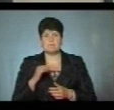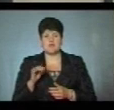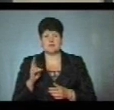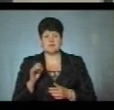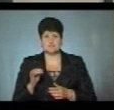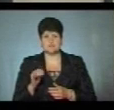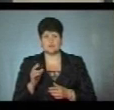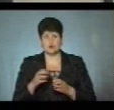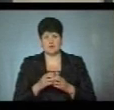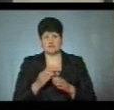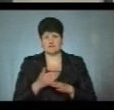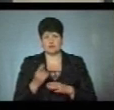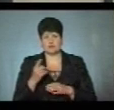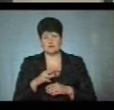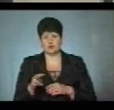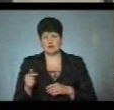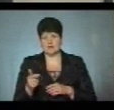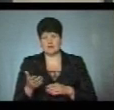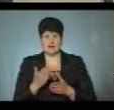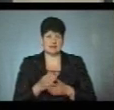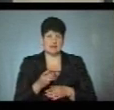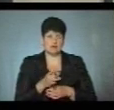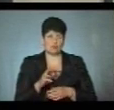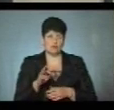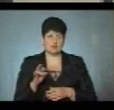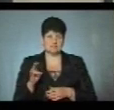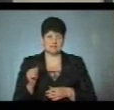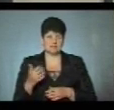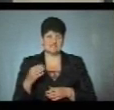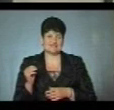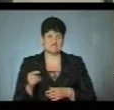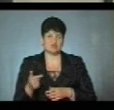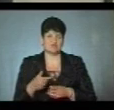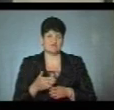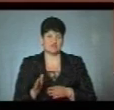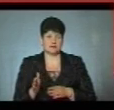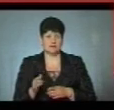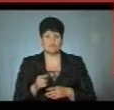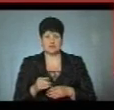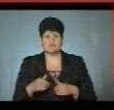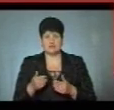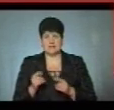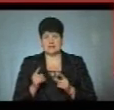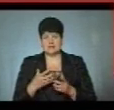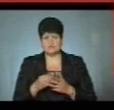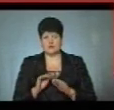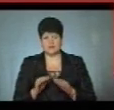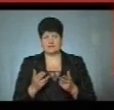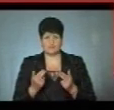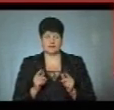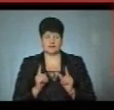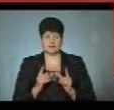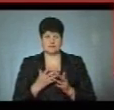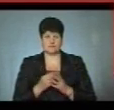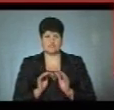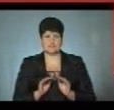виділила 1 мільйон гривень. А є там в середньому район, Монастирський район, лише 50 тисяч гривень. Але вони виділяють виключно на своїх дітей? Так, так.